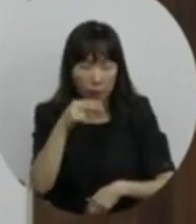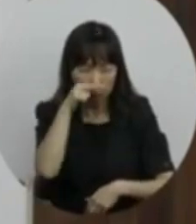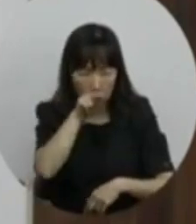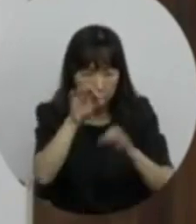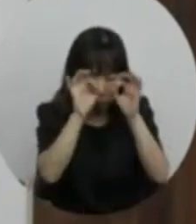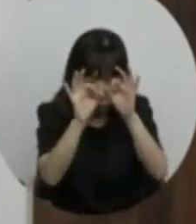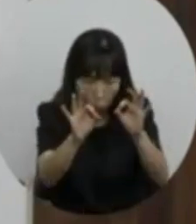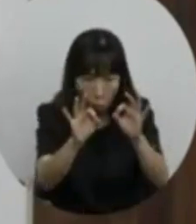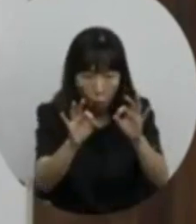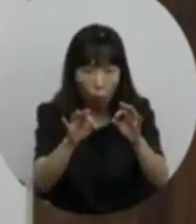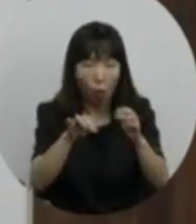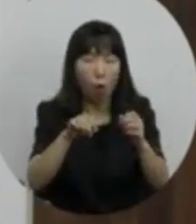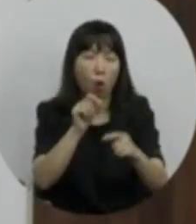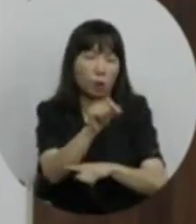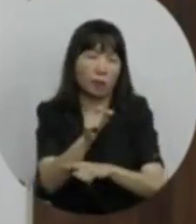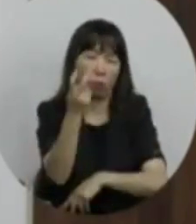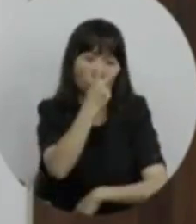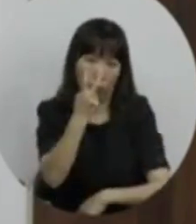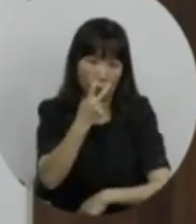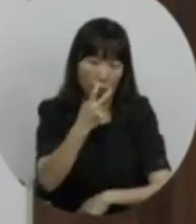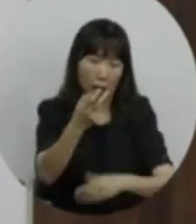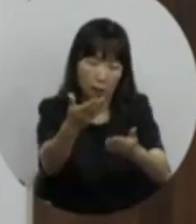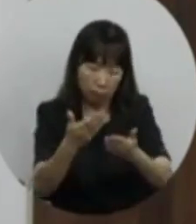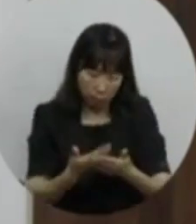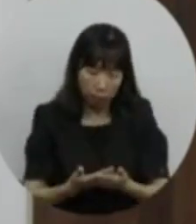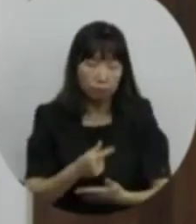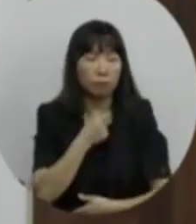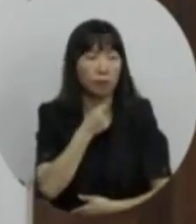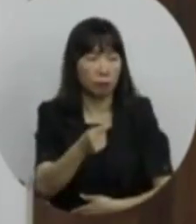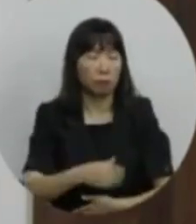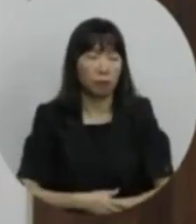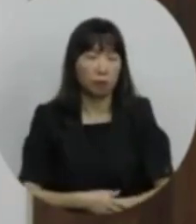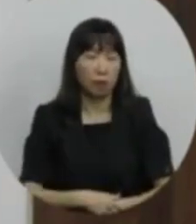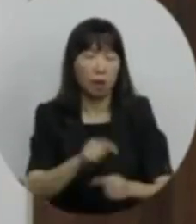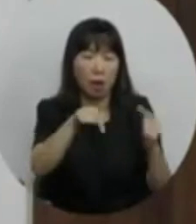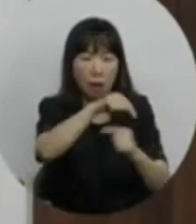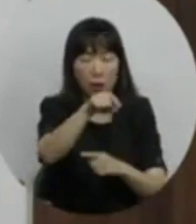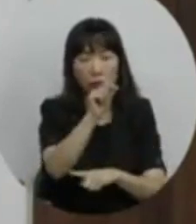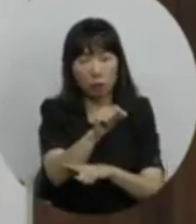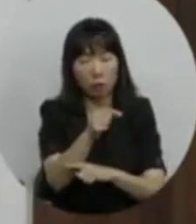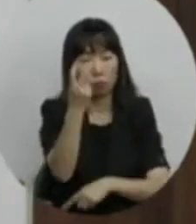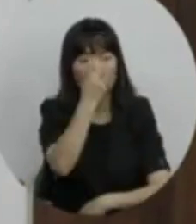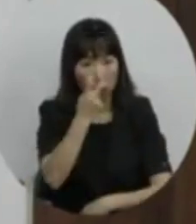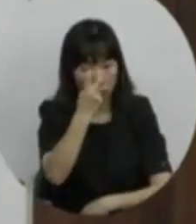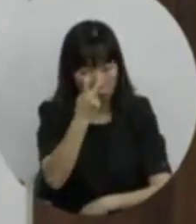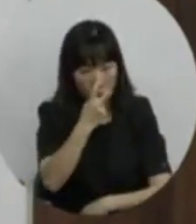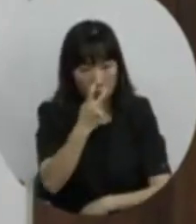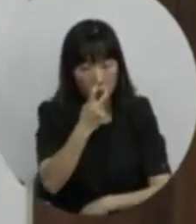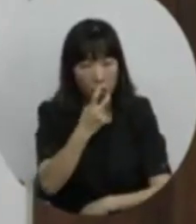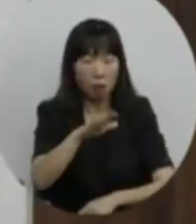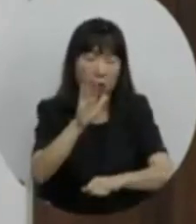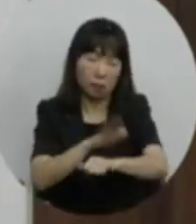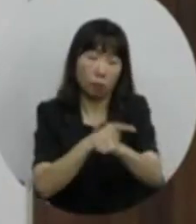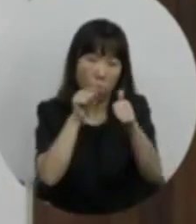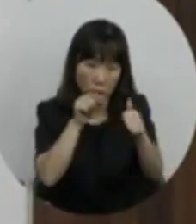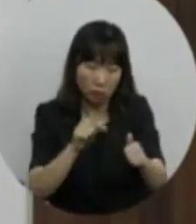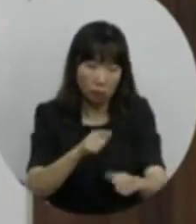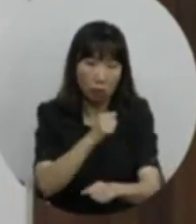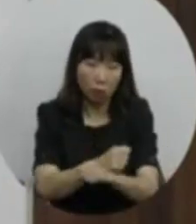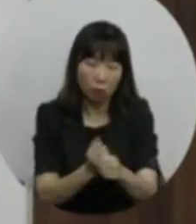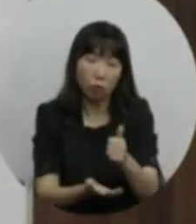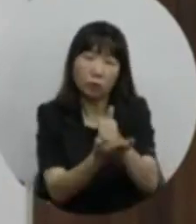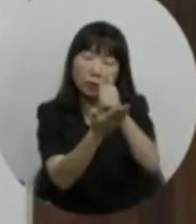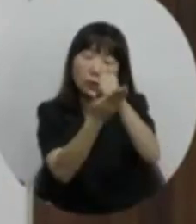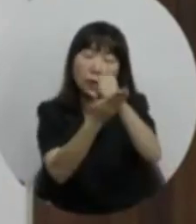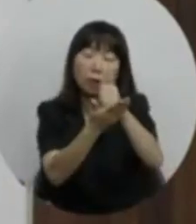임해 주실 것을 당부드립니다. 이번 행정사무감사에서 우리 잘못은 지적하고 칭찬할